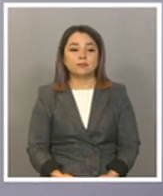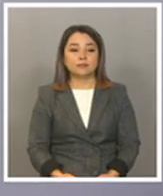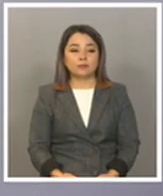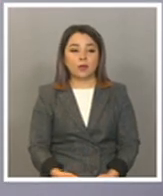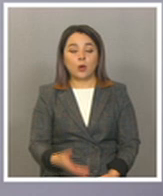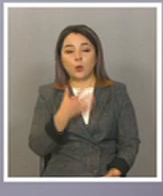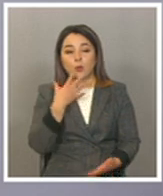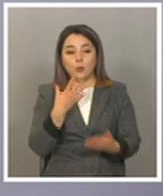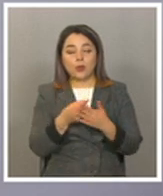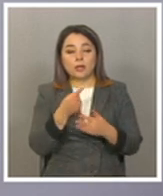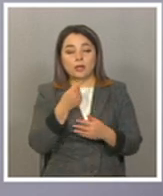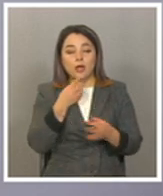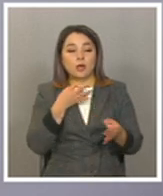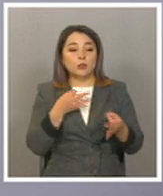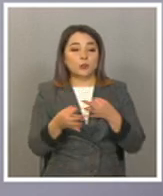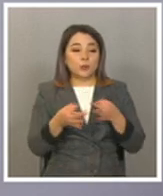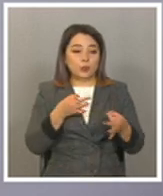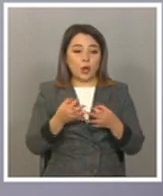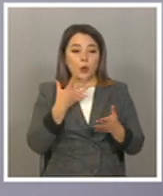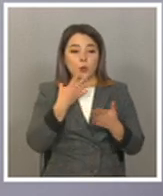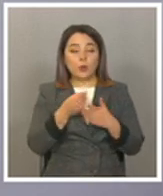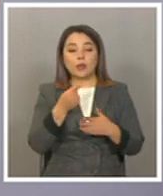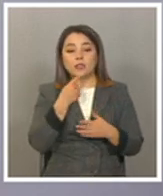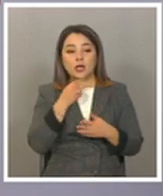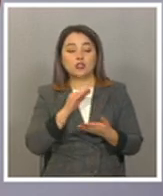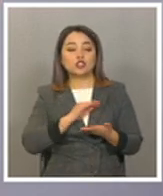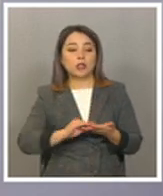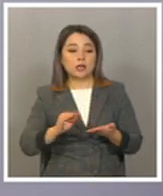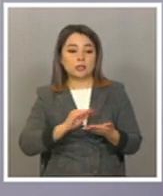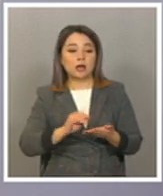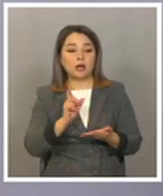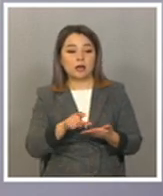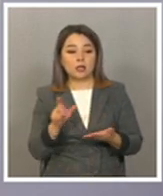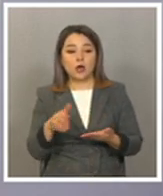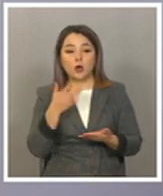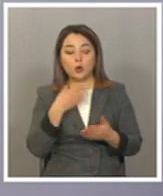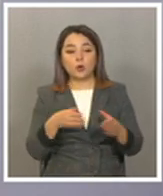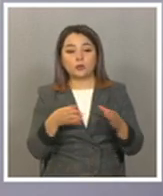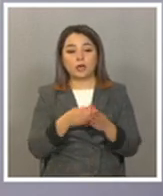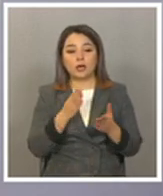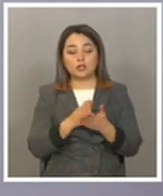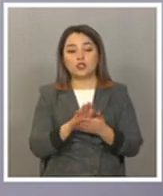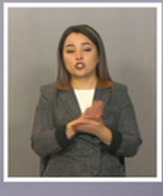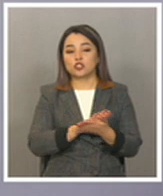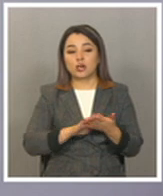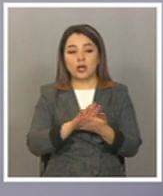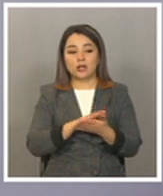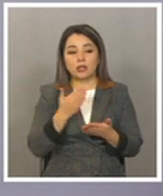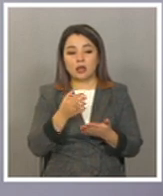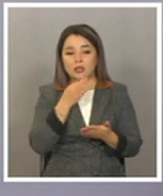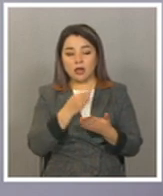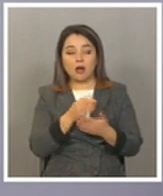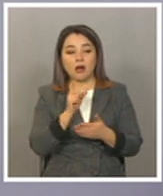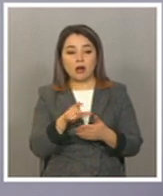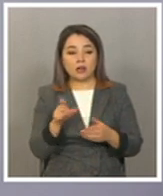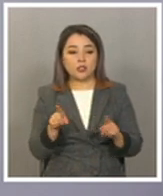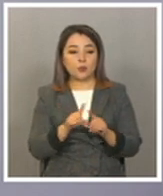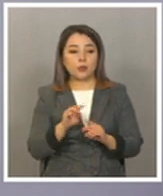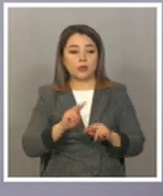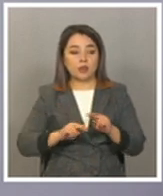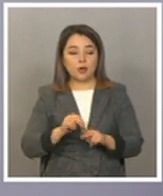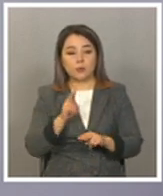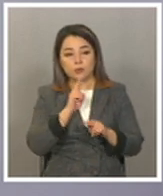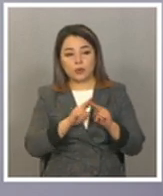Өз тілімен сөйлескен, өз тілімен жазған жұрттың ұлттығы еш уақытта адамы құрмай